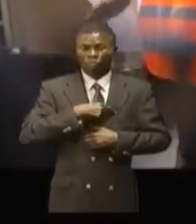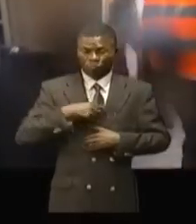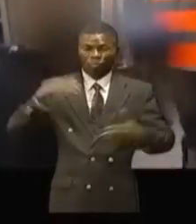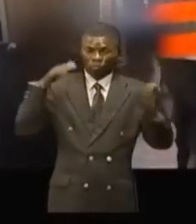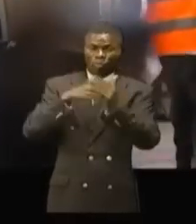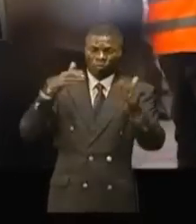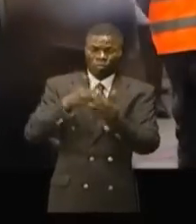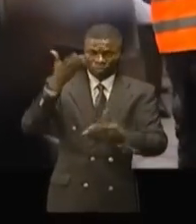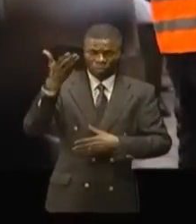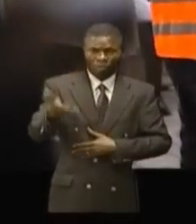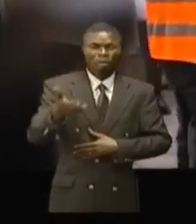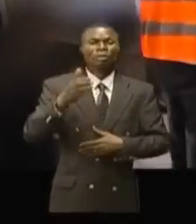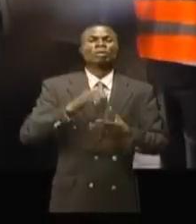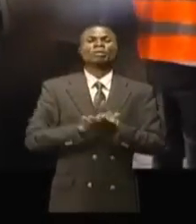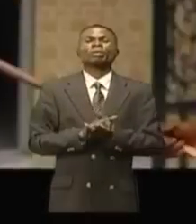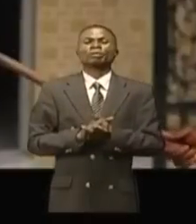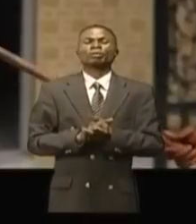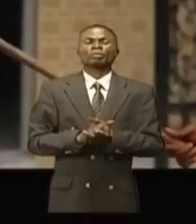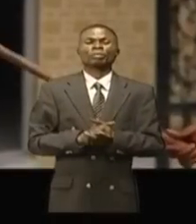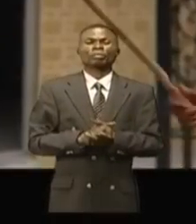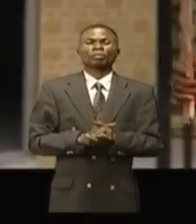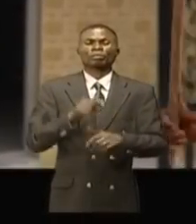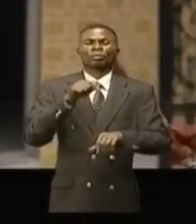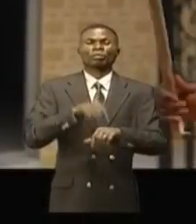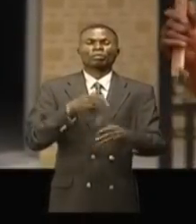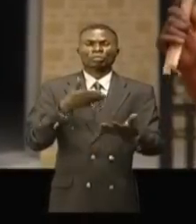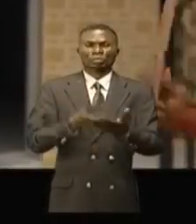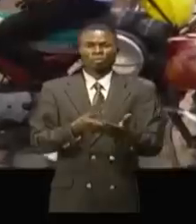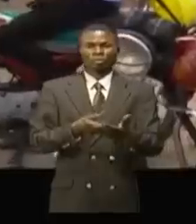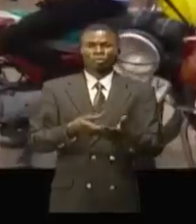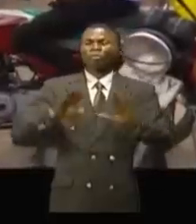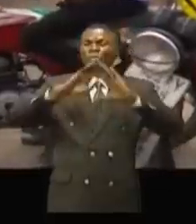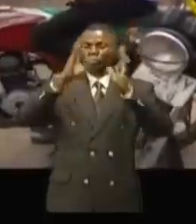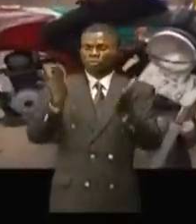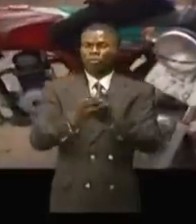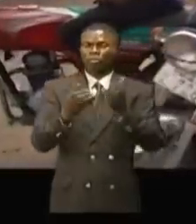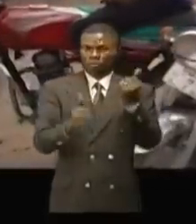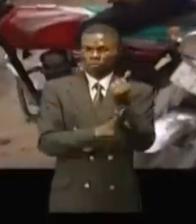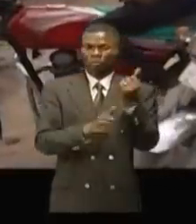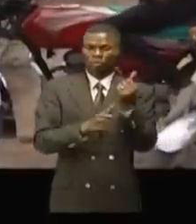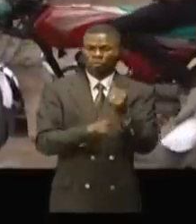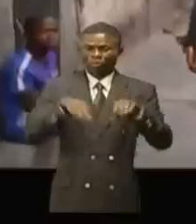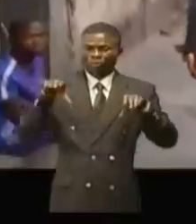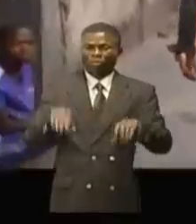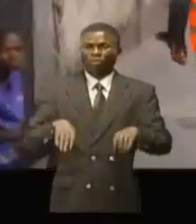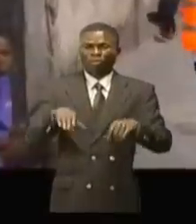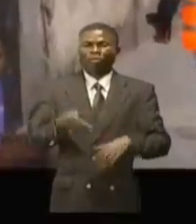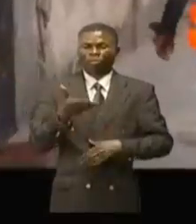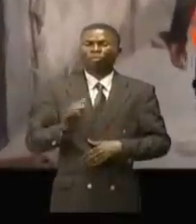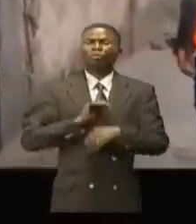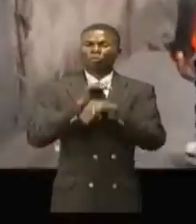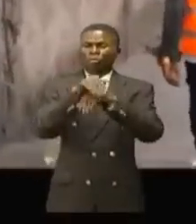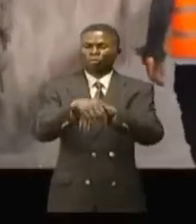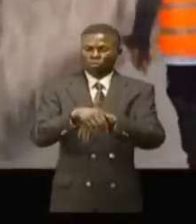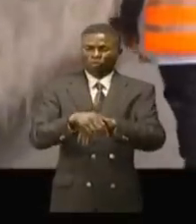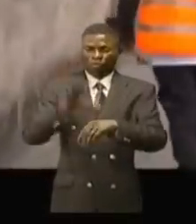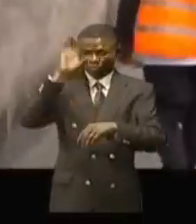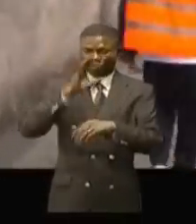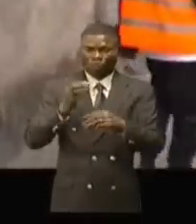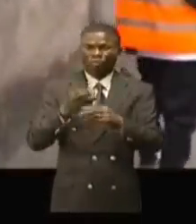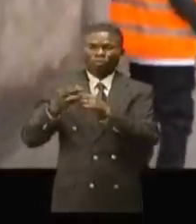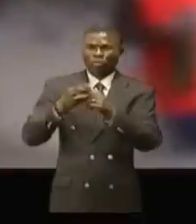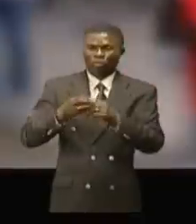Des médiateurs formés pendant de longues dates seront disséminés à travers toute l'étendue de la ville de Kinshasa avec un